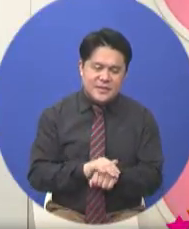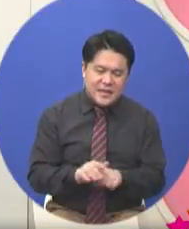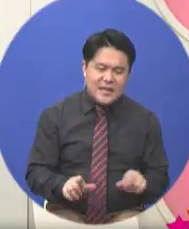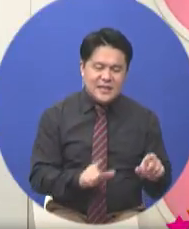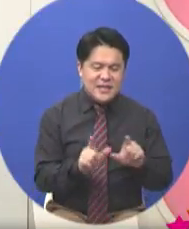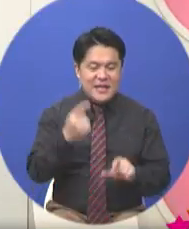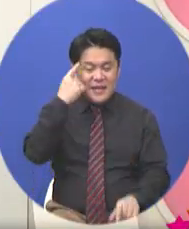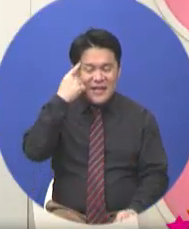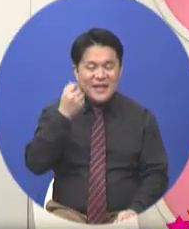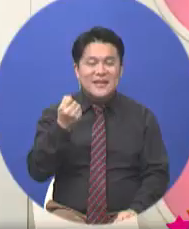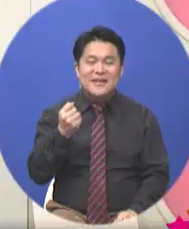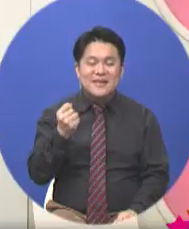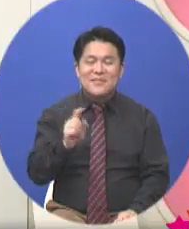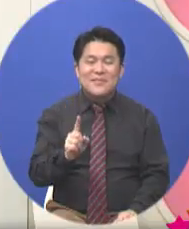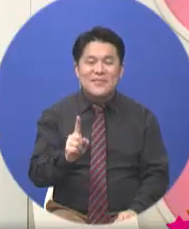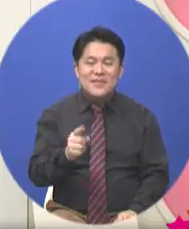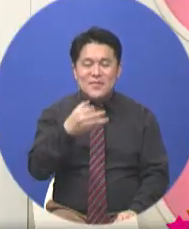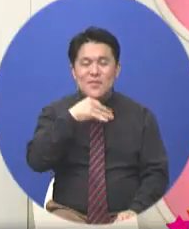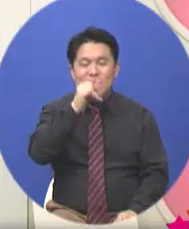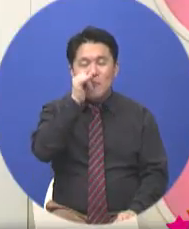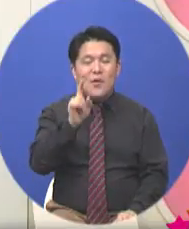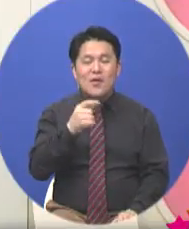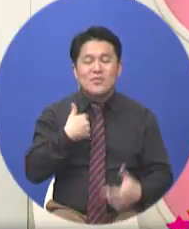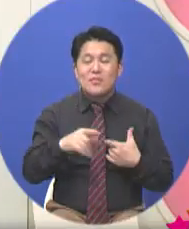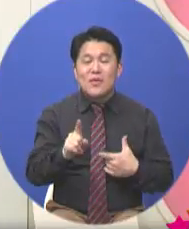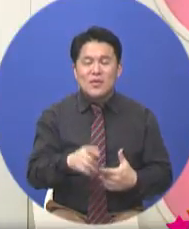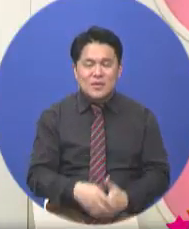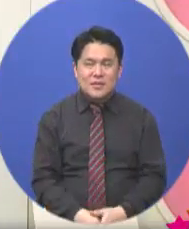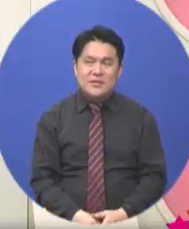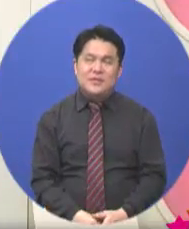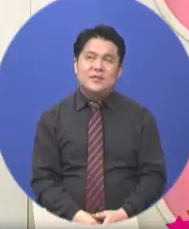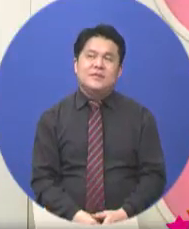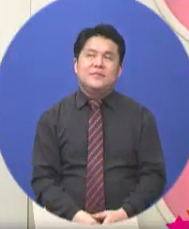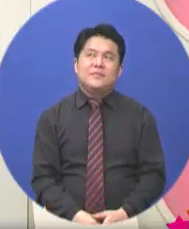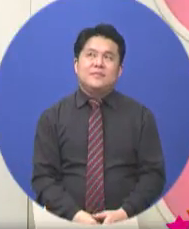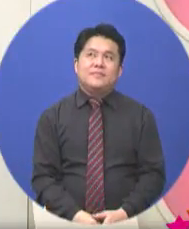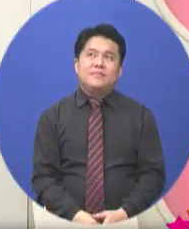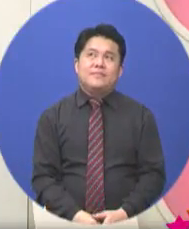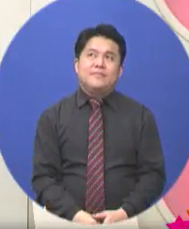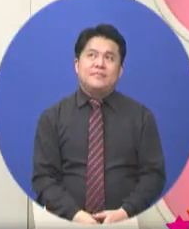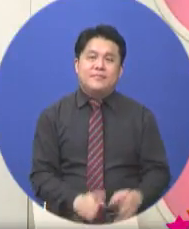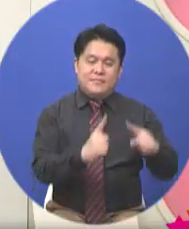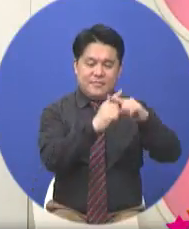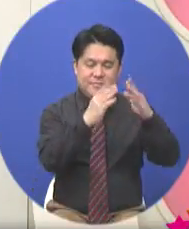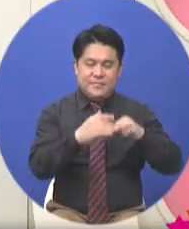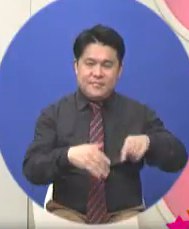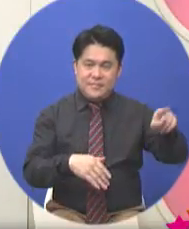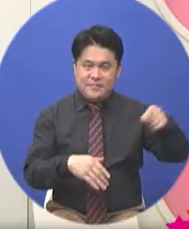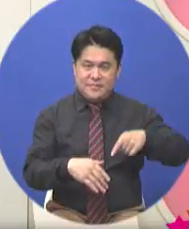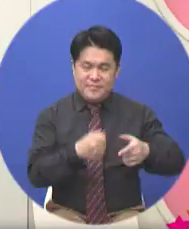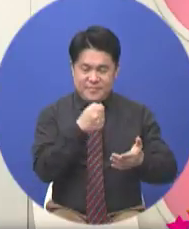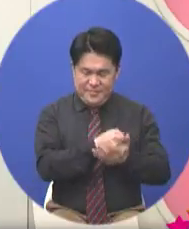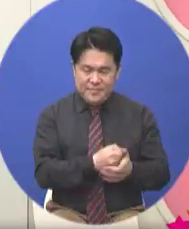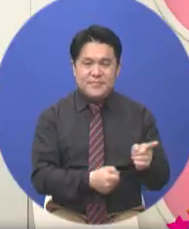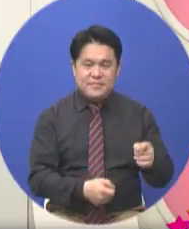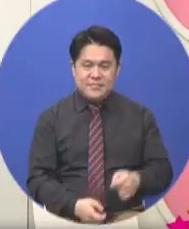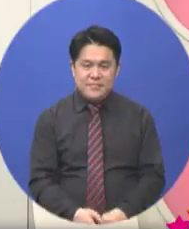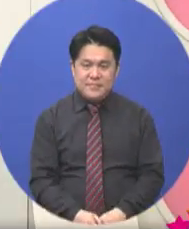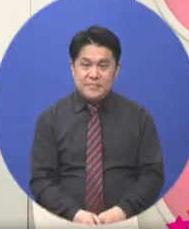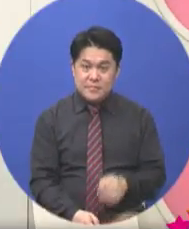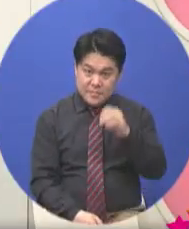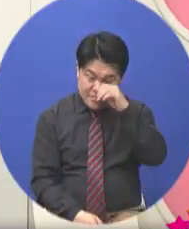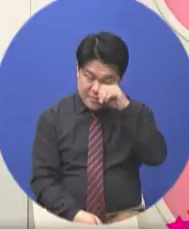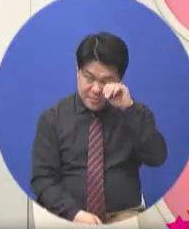일을 잘 살았다 생각하십니까? 올해는 교회를 다니게 됐어요. 어머나.